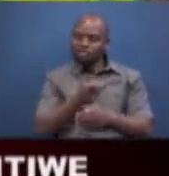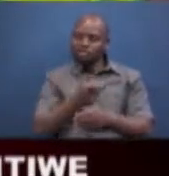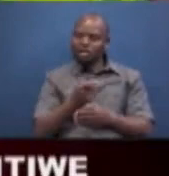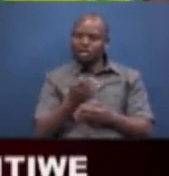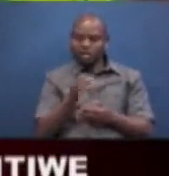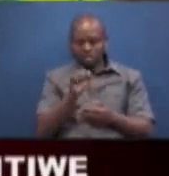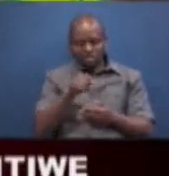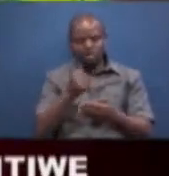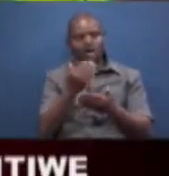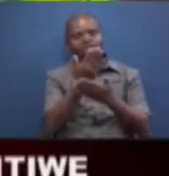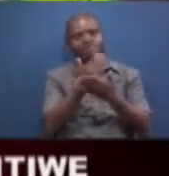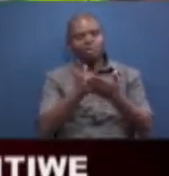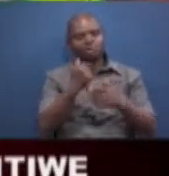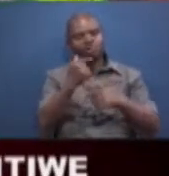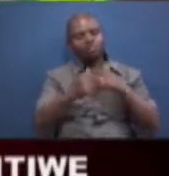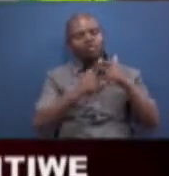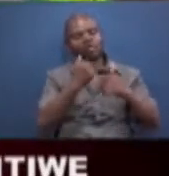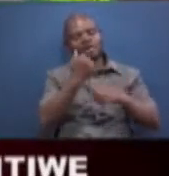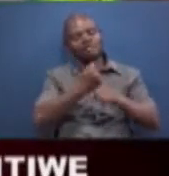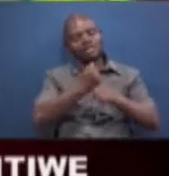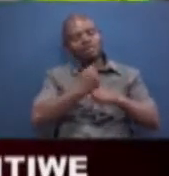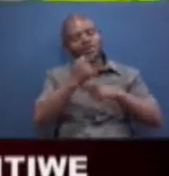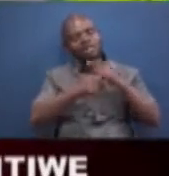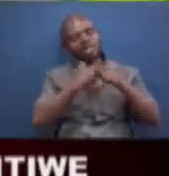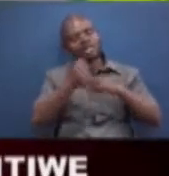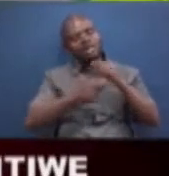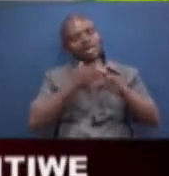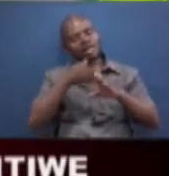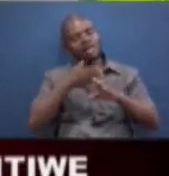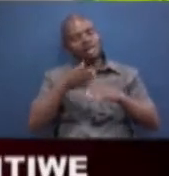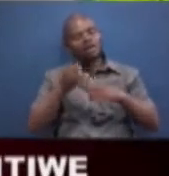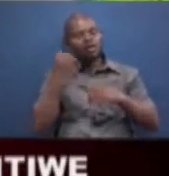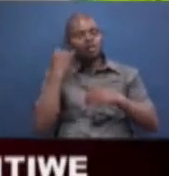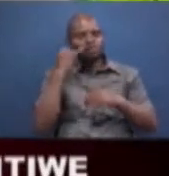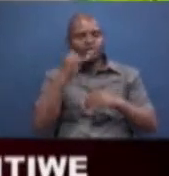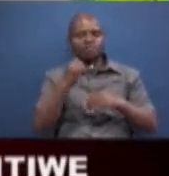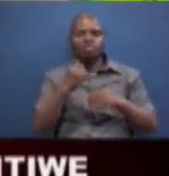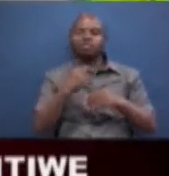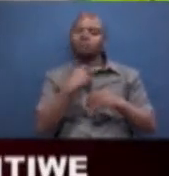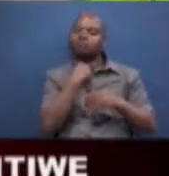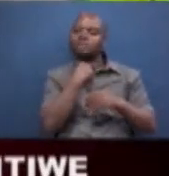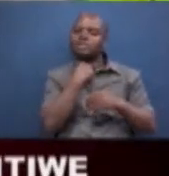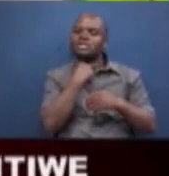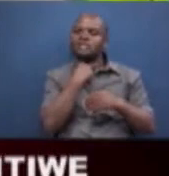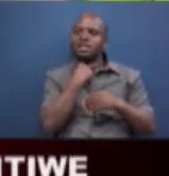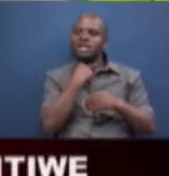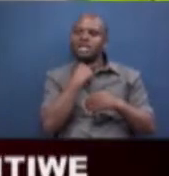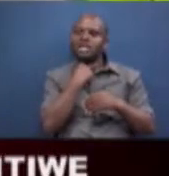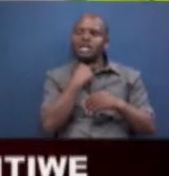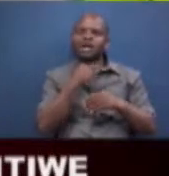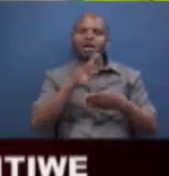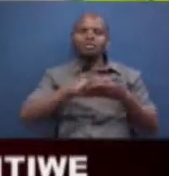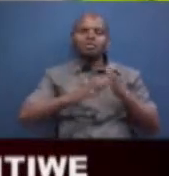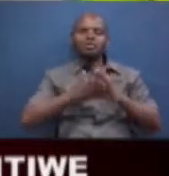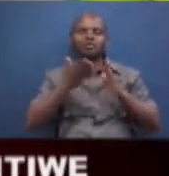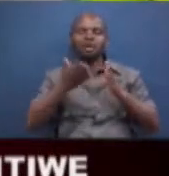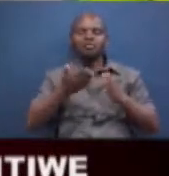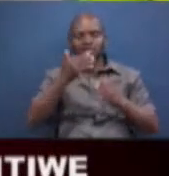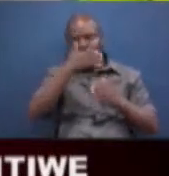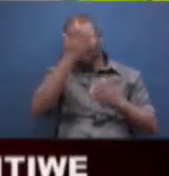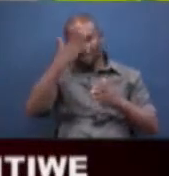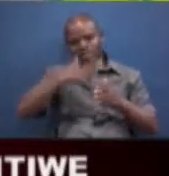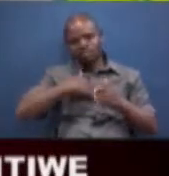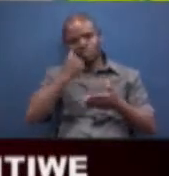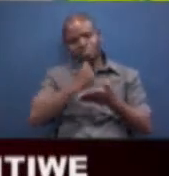ndio sababu inawafanya waendelee na dhamira hii ya kutaka au kujaribu kukwamisha makubaliano haya ambayo serikali